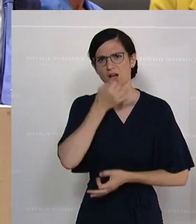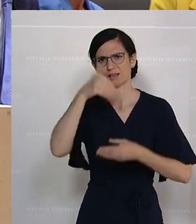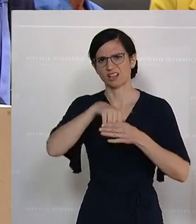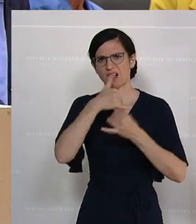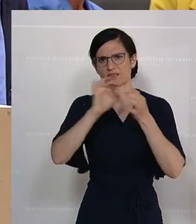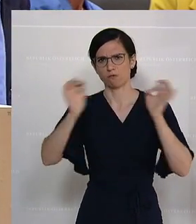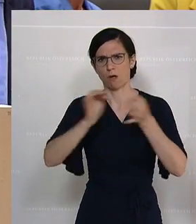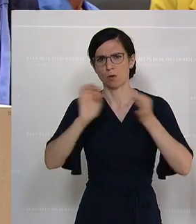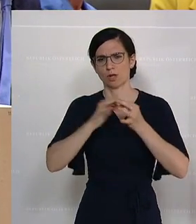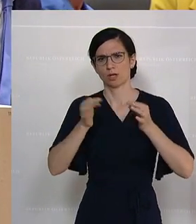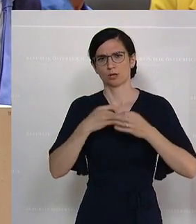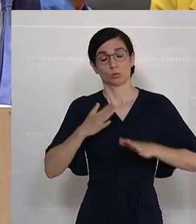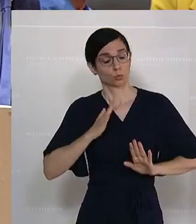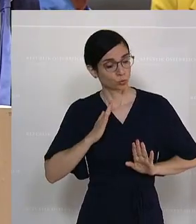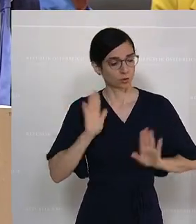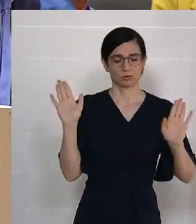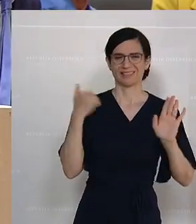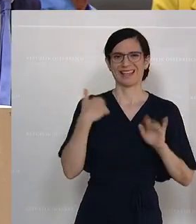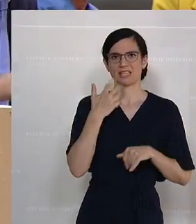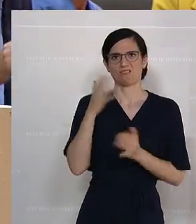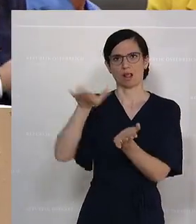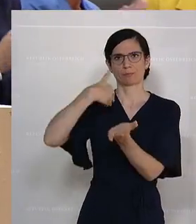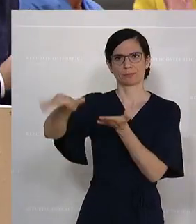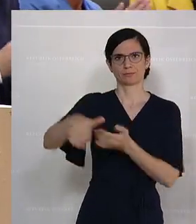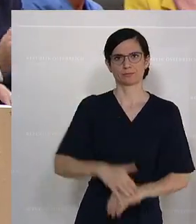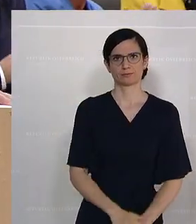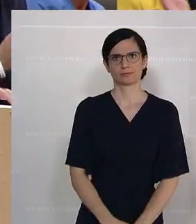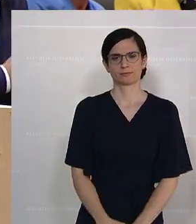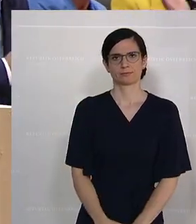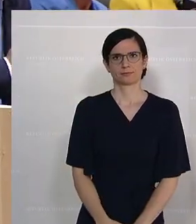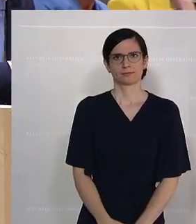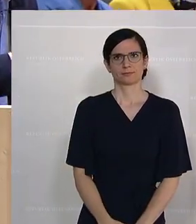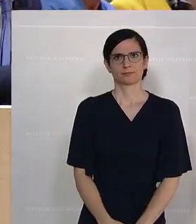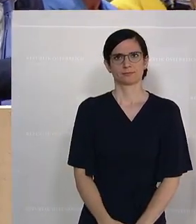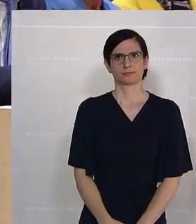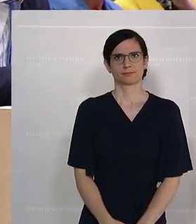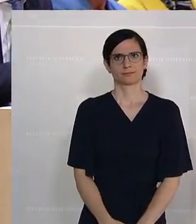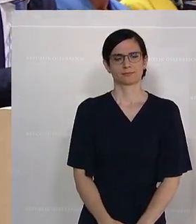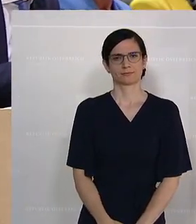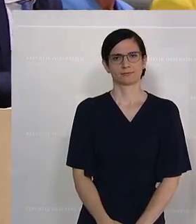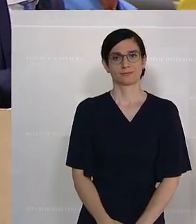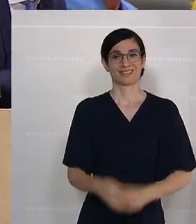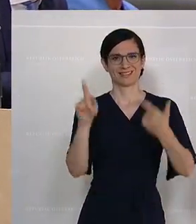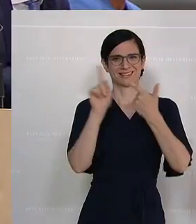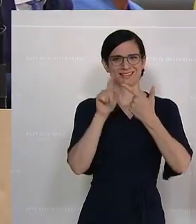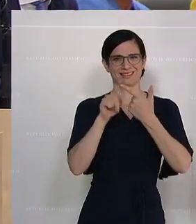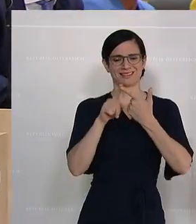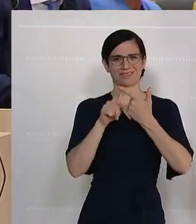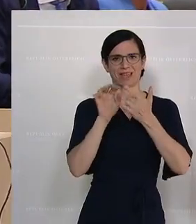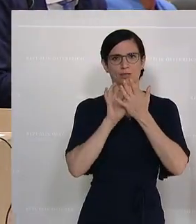regierungschef von bundeskanzler hammer auf das entschiedenste zurück zum 23